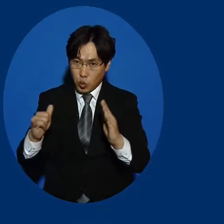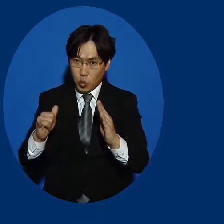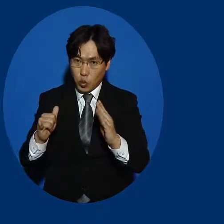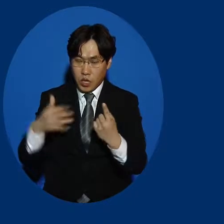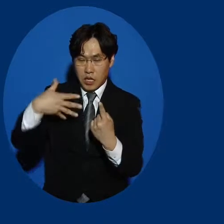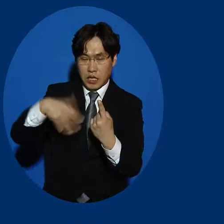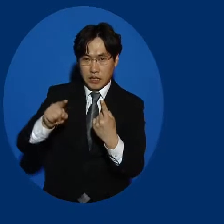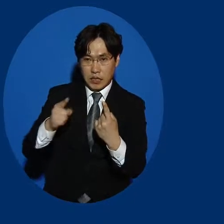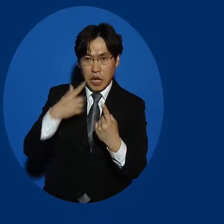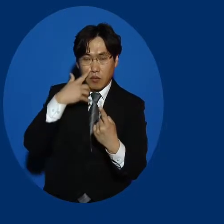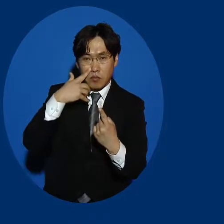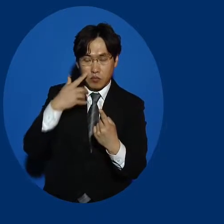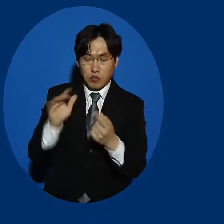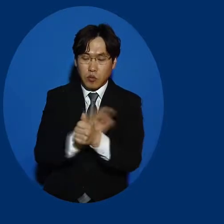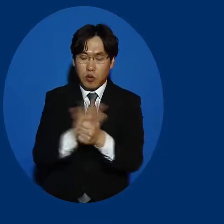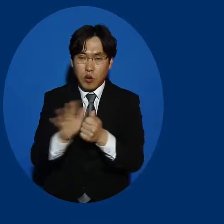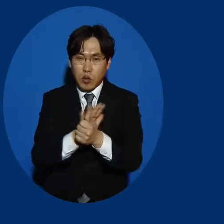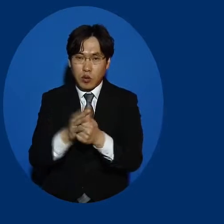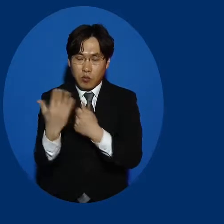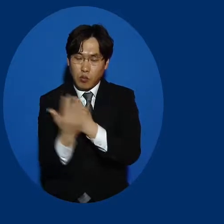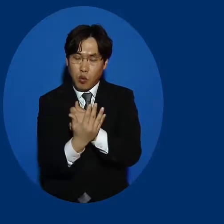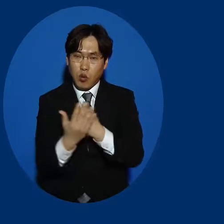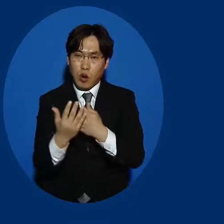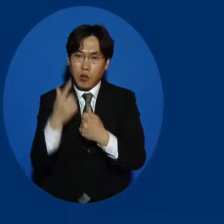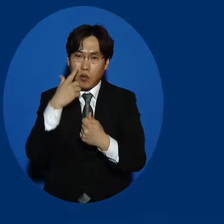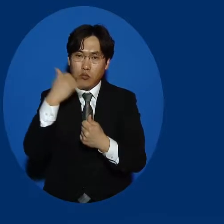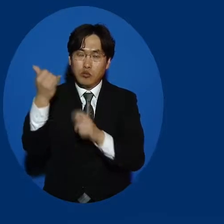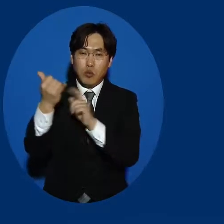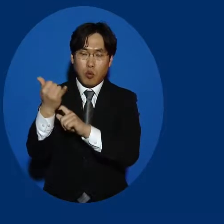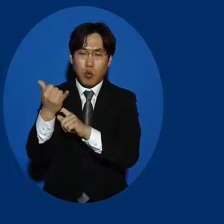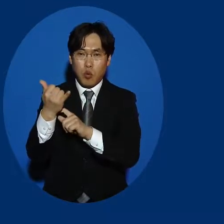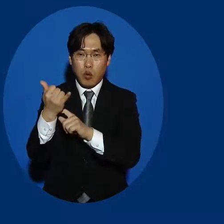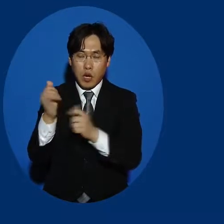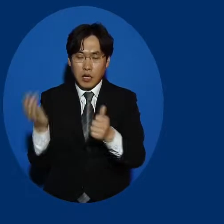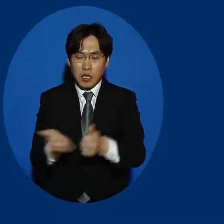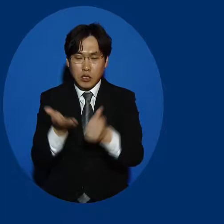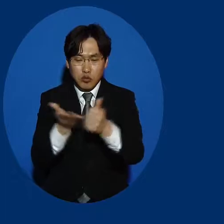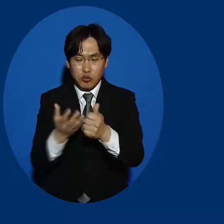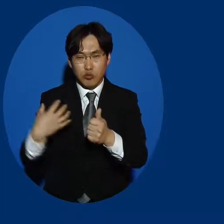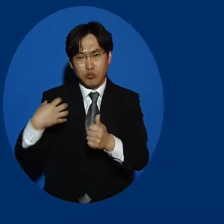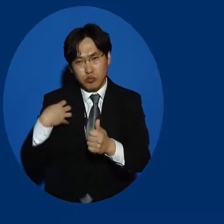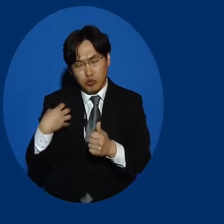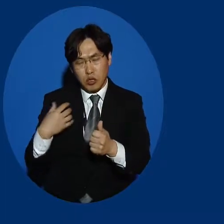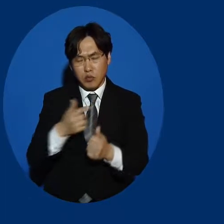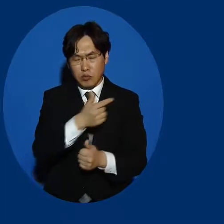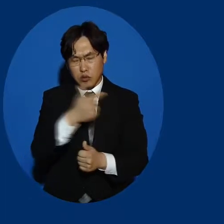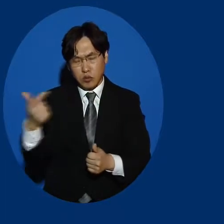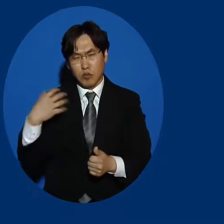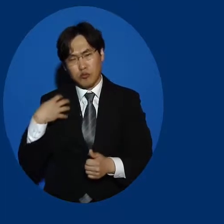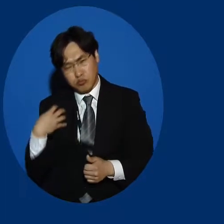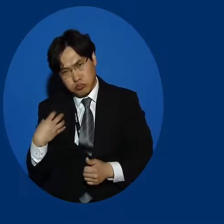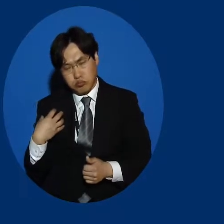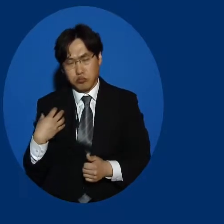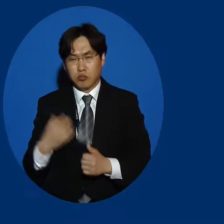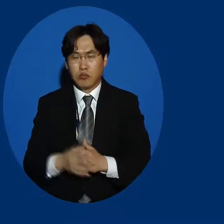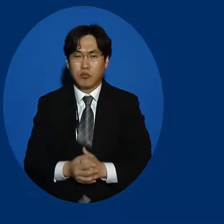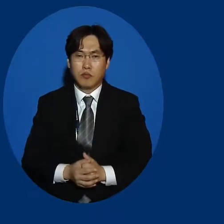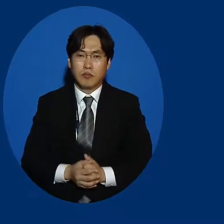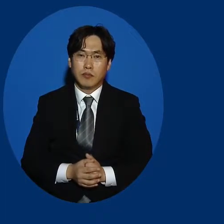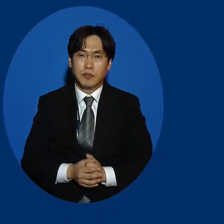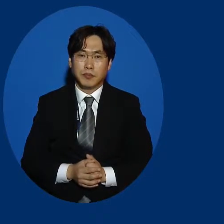보호 책임을 지고 있는 부모의 양육 부담이 지속적으로 증가하는 추세입니다.